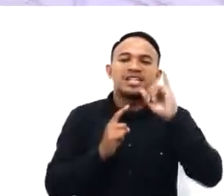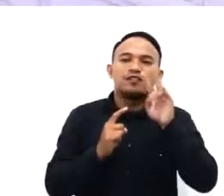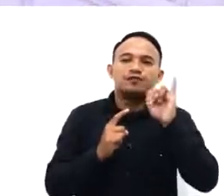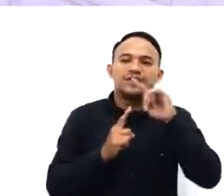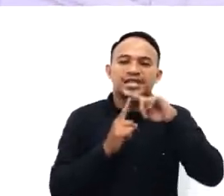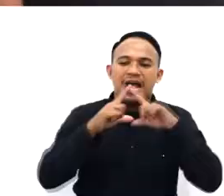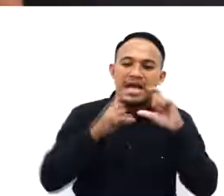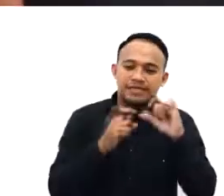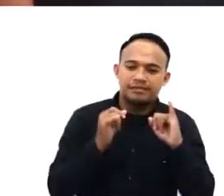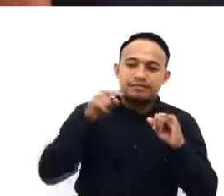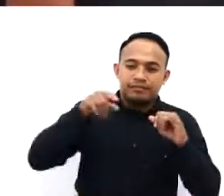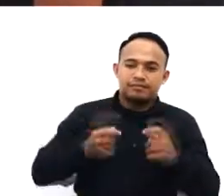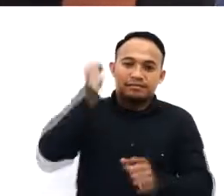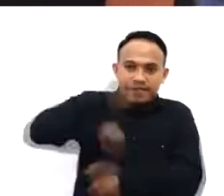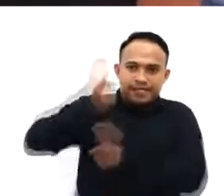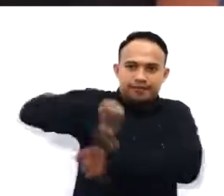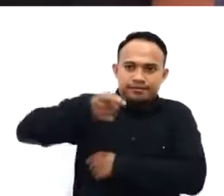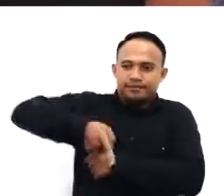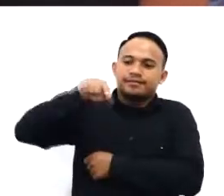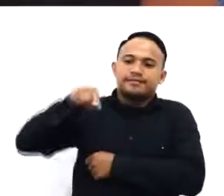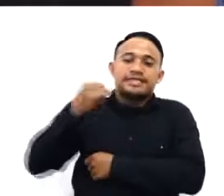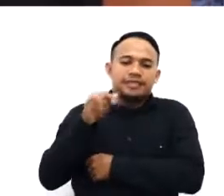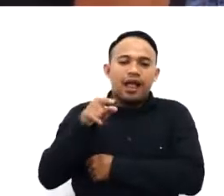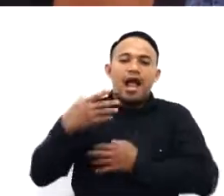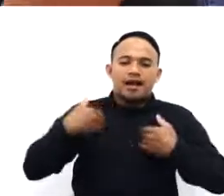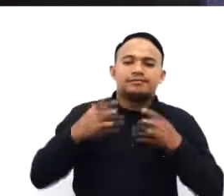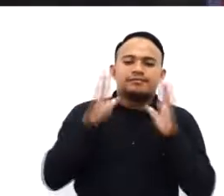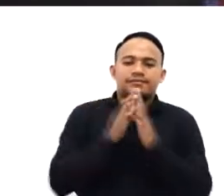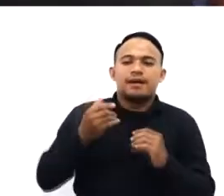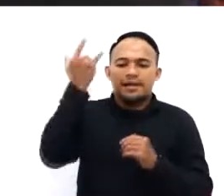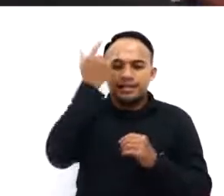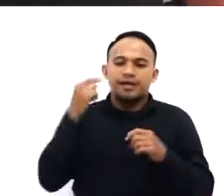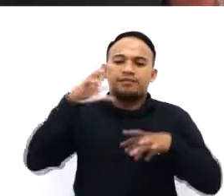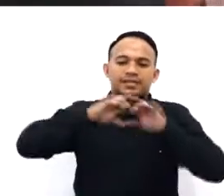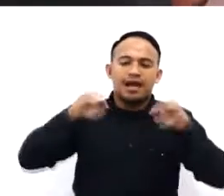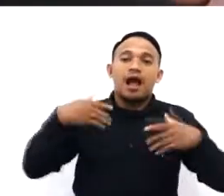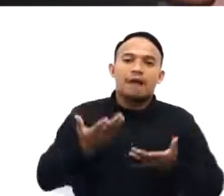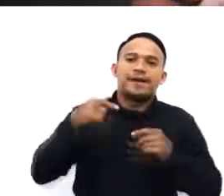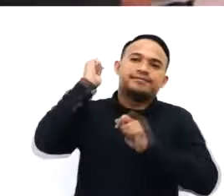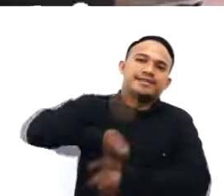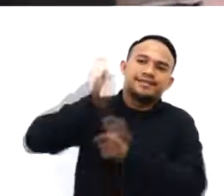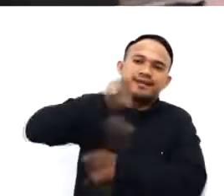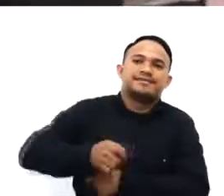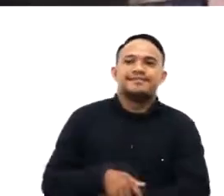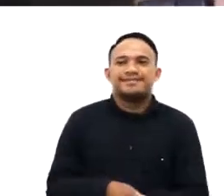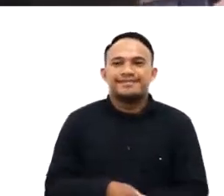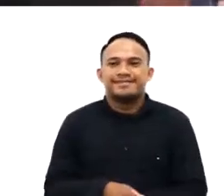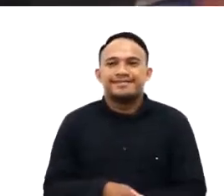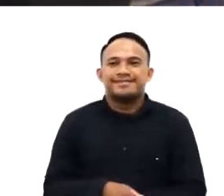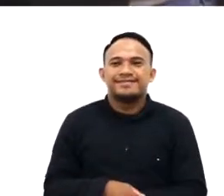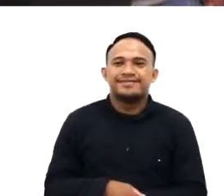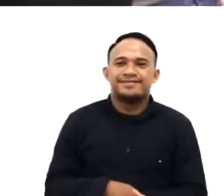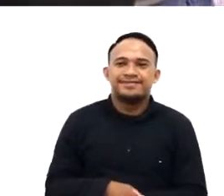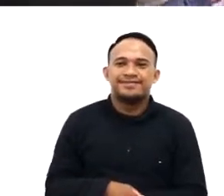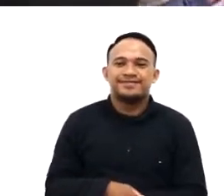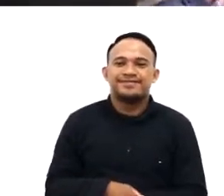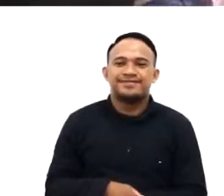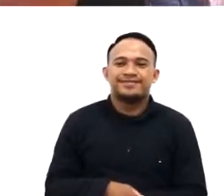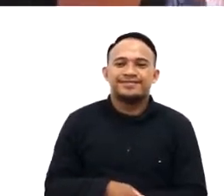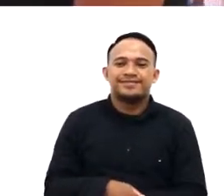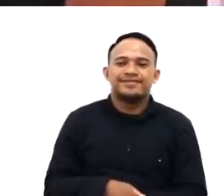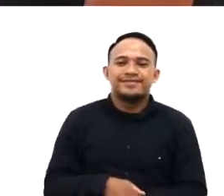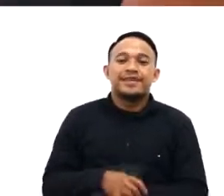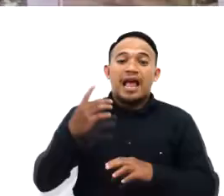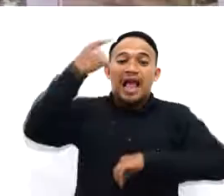untuk memacu penyelesaian pekerjaan hingga 30 Desember 2021. Pantauan di